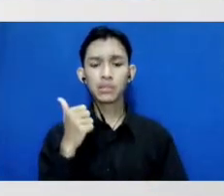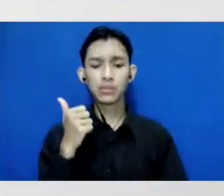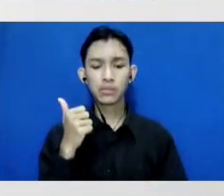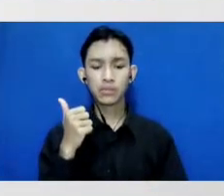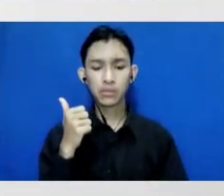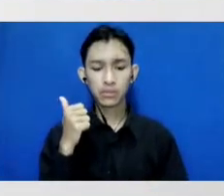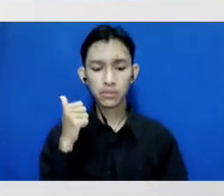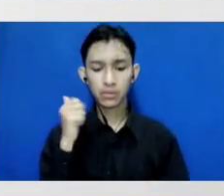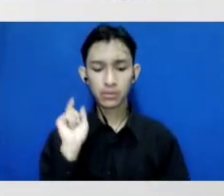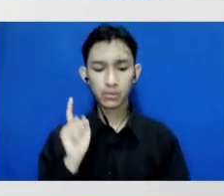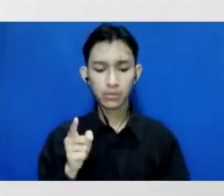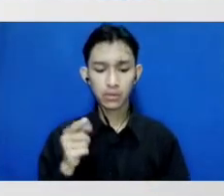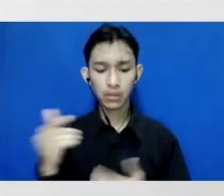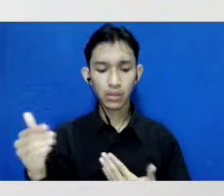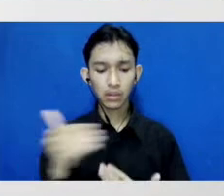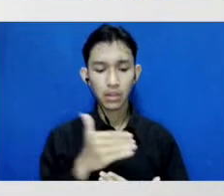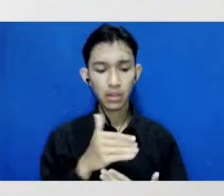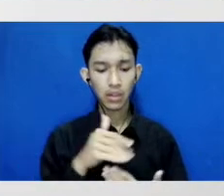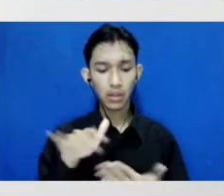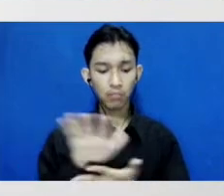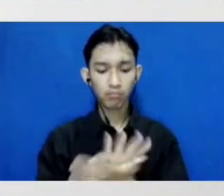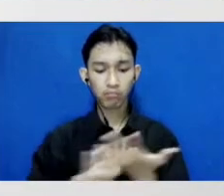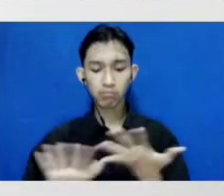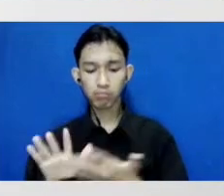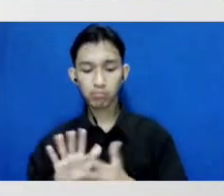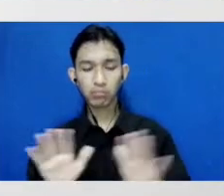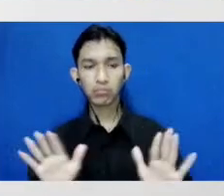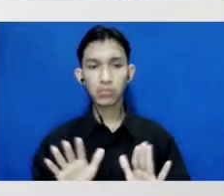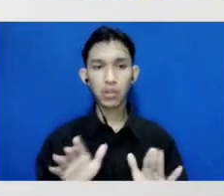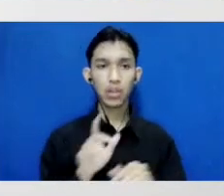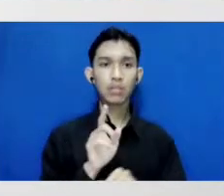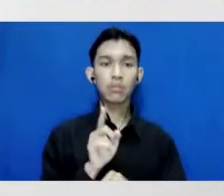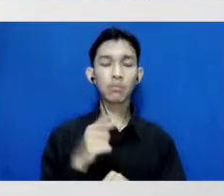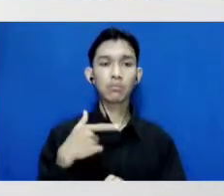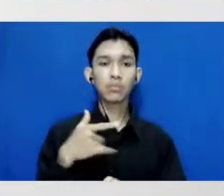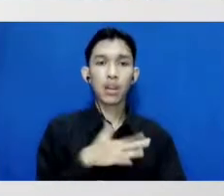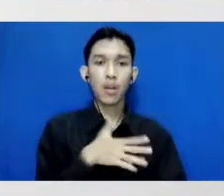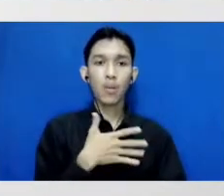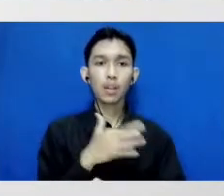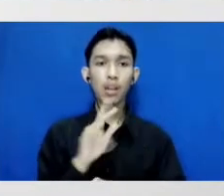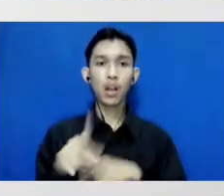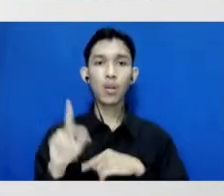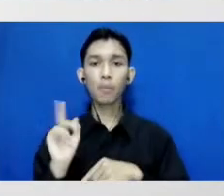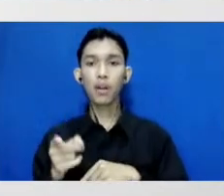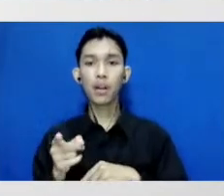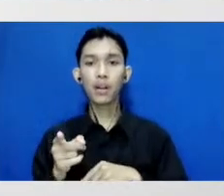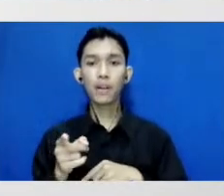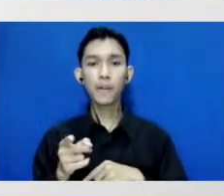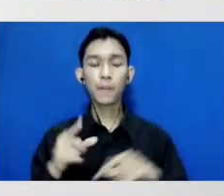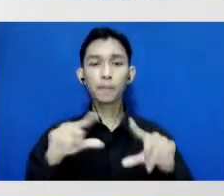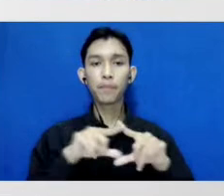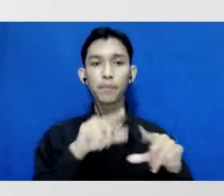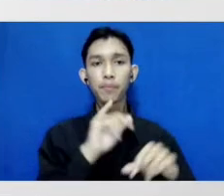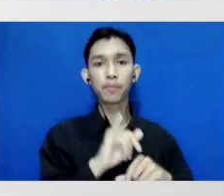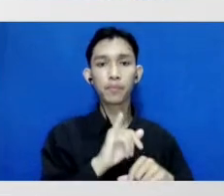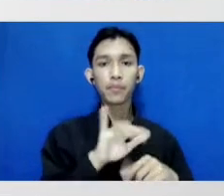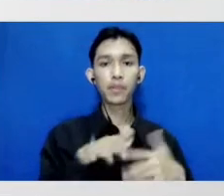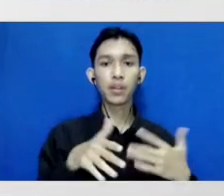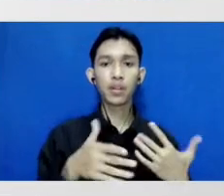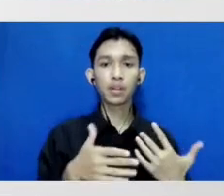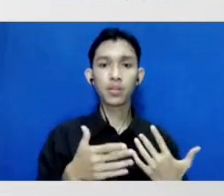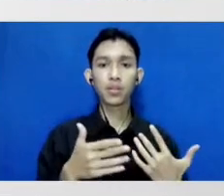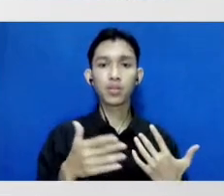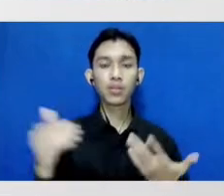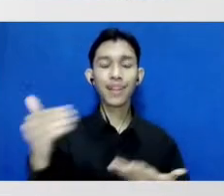dataset yang tidak bias, karena kita khawatir jika penggunaan artificial intelligence menggunakan dataset yang